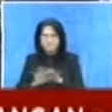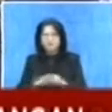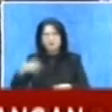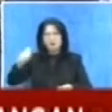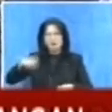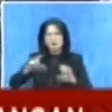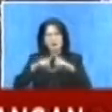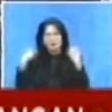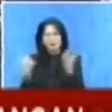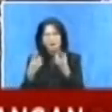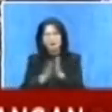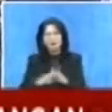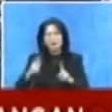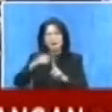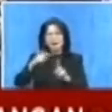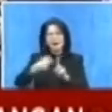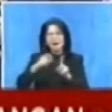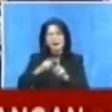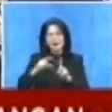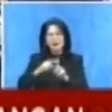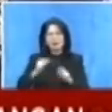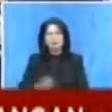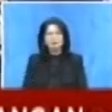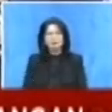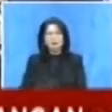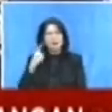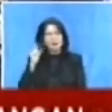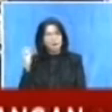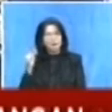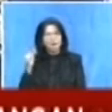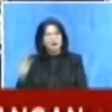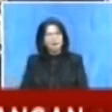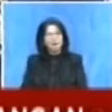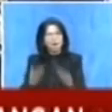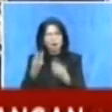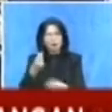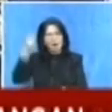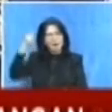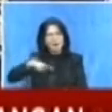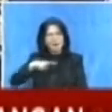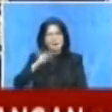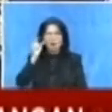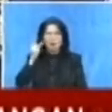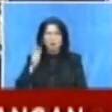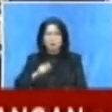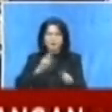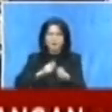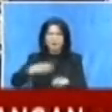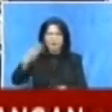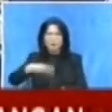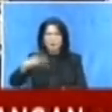dan TKDD, serta memprioritaskan pembangunan dana desa untuk pemulihan ekonomi di